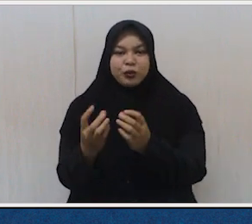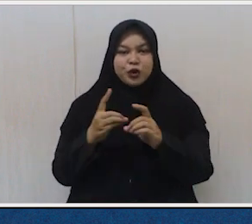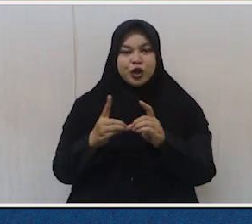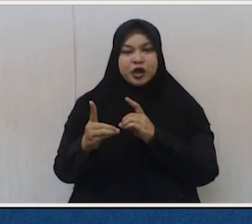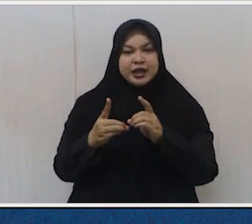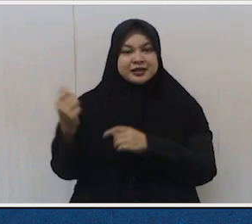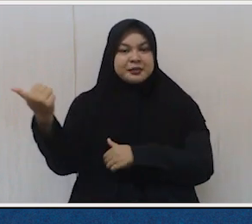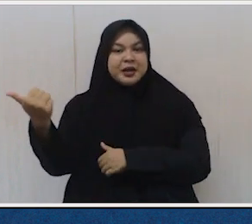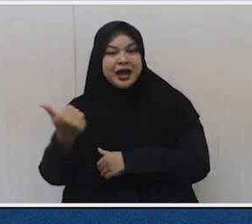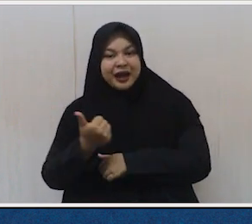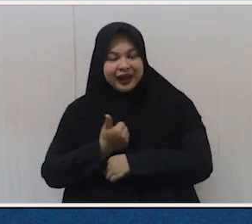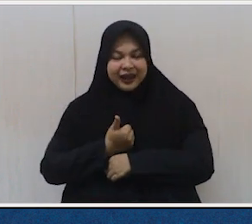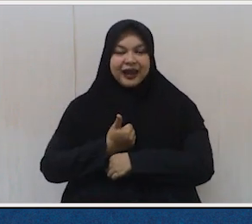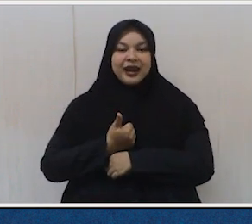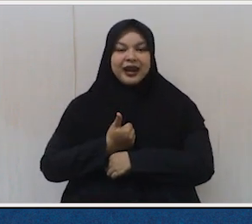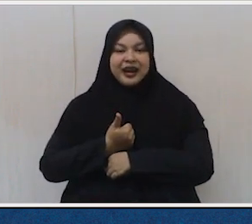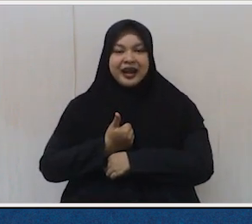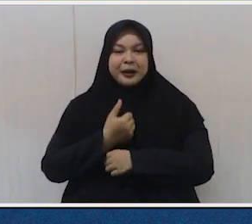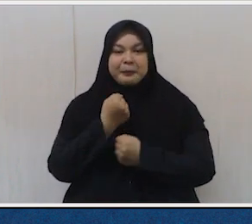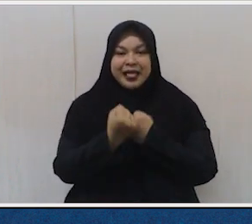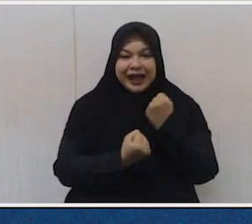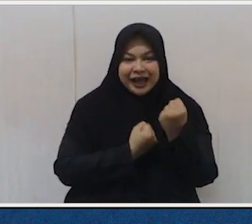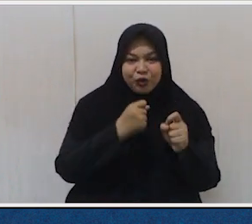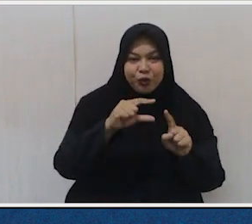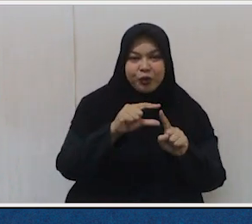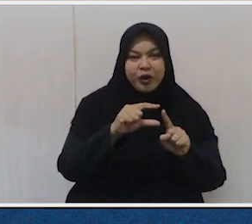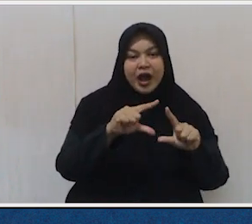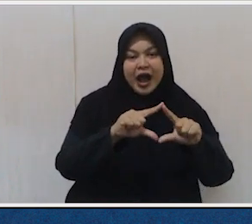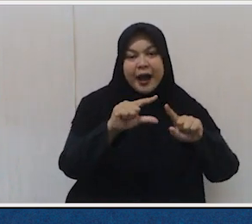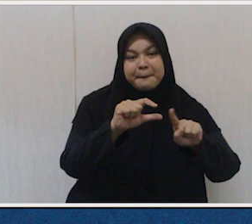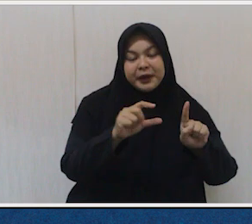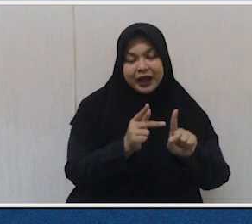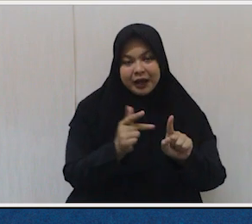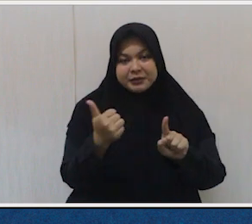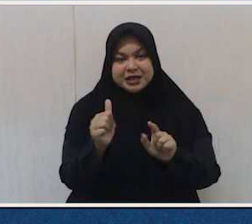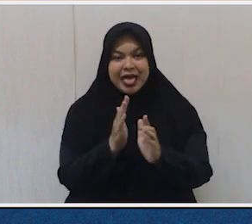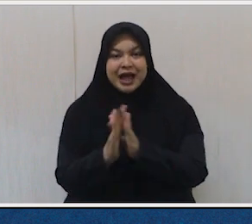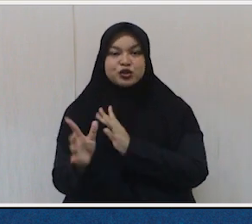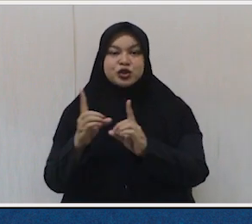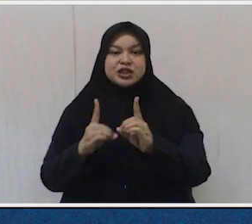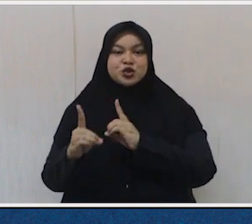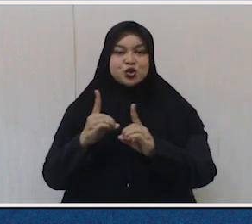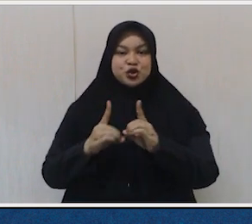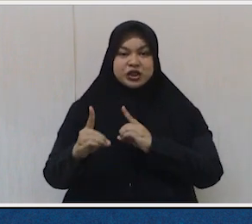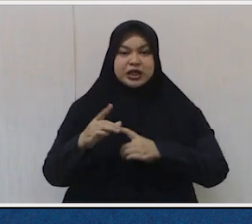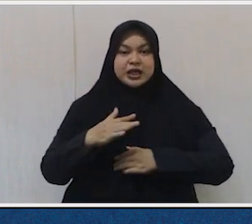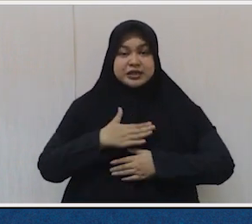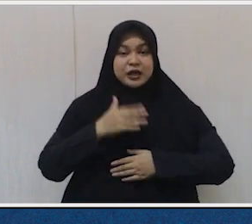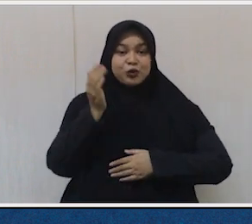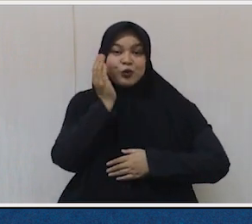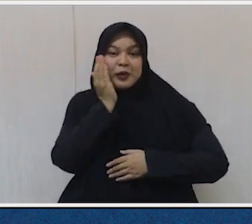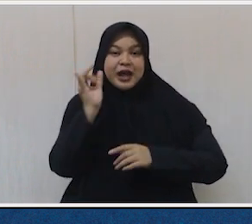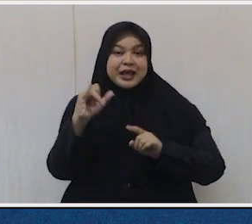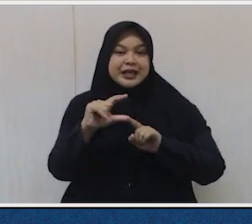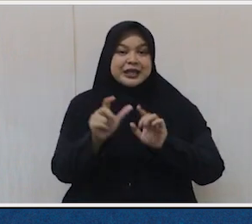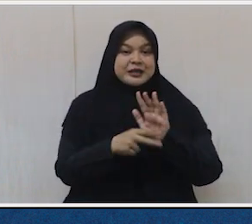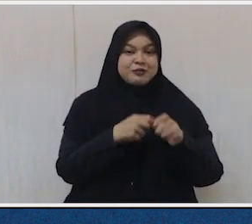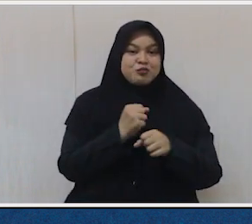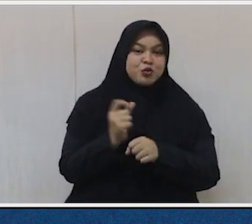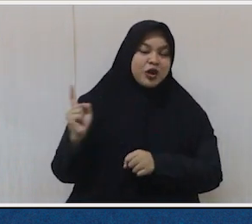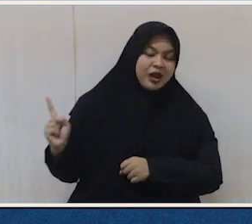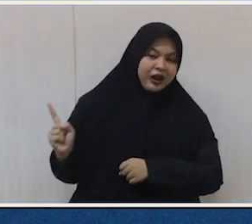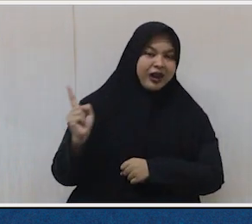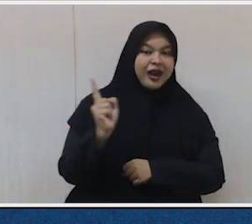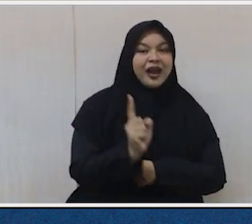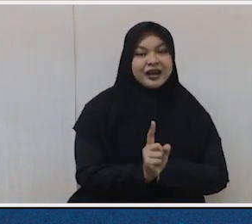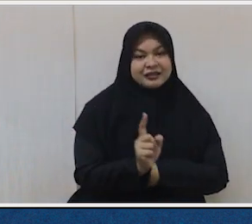mendiskusikannya menghadirkan para apalat penaga hukum untuk langsung bisa berdiskusi sama waktu itu memang saya dan Mbak Ipung ya Yang yang hadir untuk